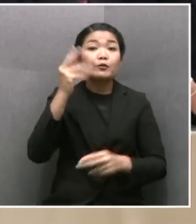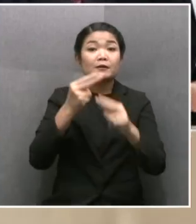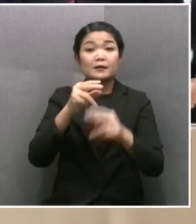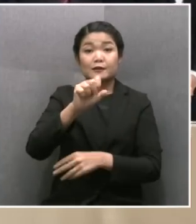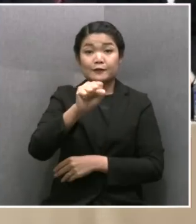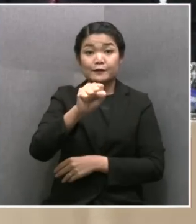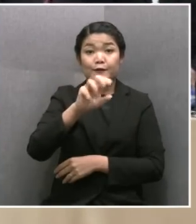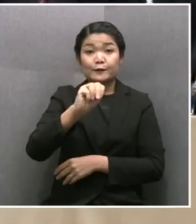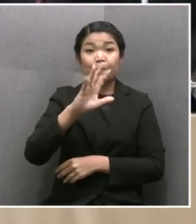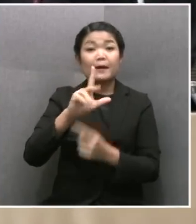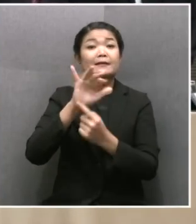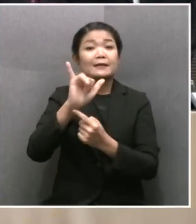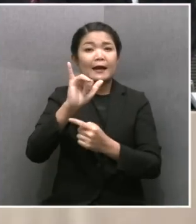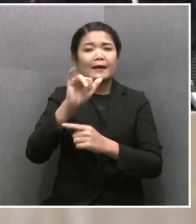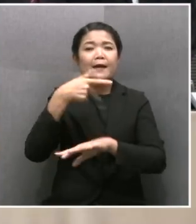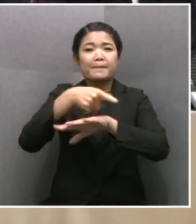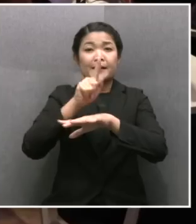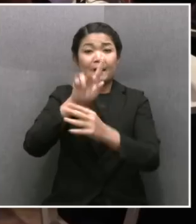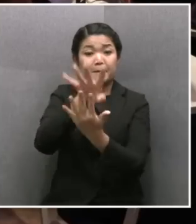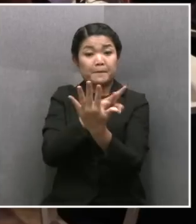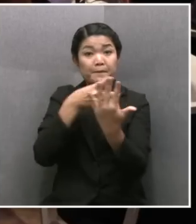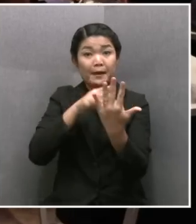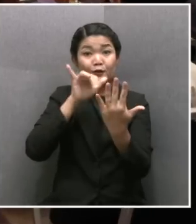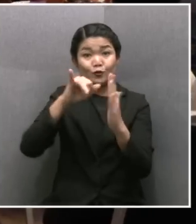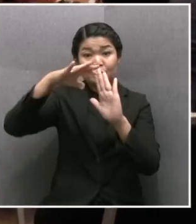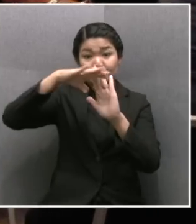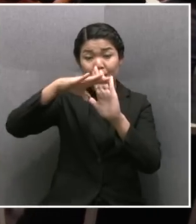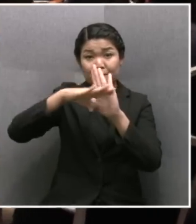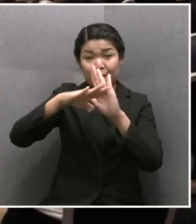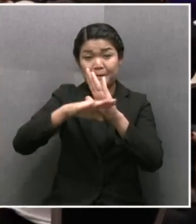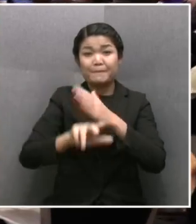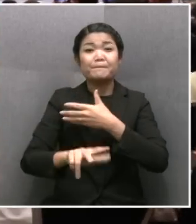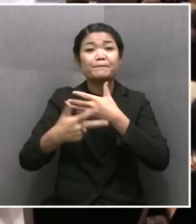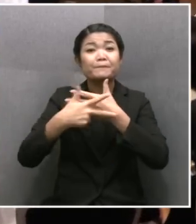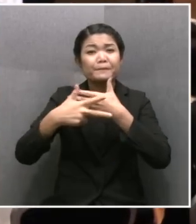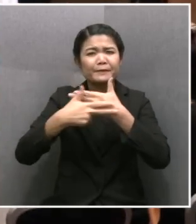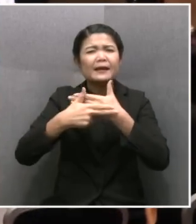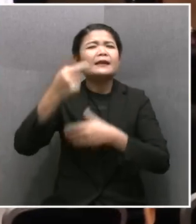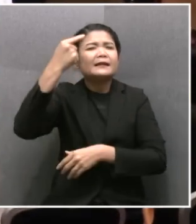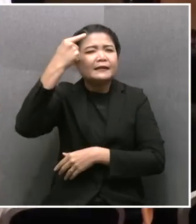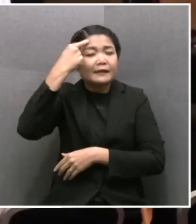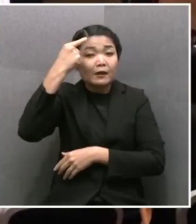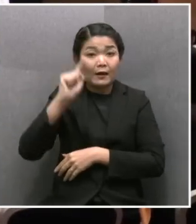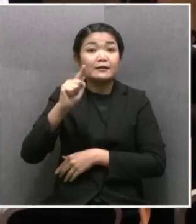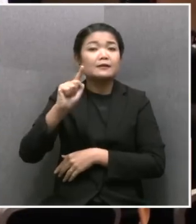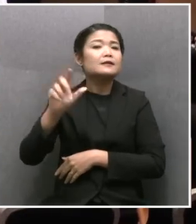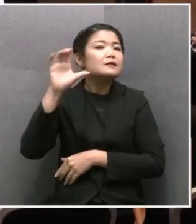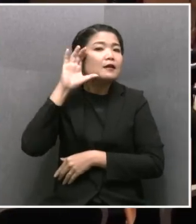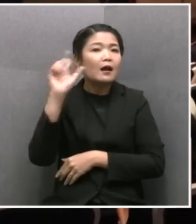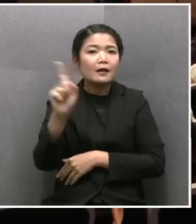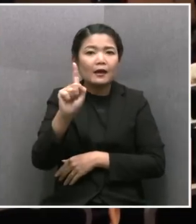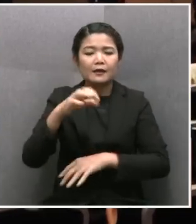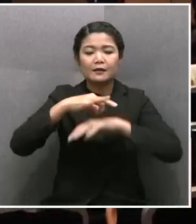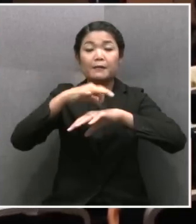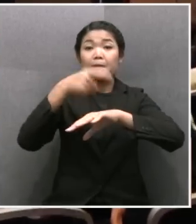ประธานยุทธศาสตร์ขับเคลื่อนนโยบายพรรคเสรีรวมไทยนะคะก็เชื่อว่ากรณีตำแหน่งประธานสภาผู้แทน